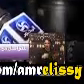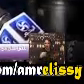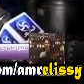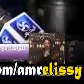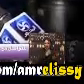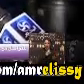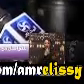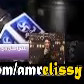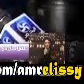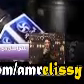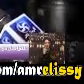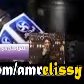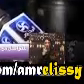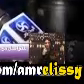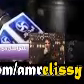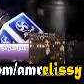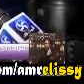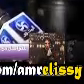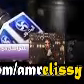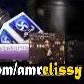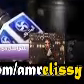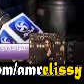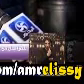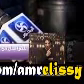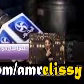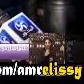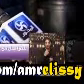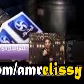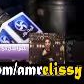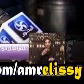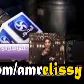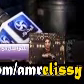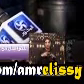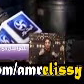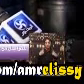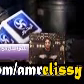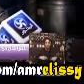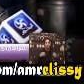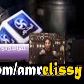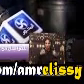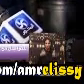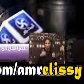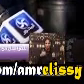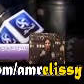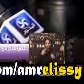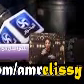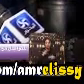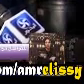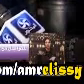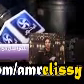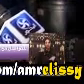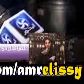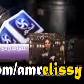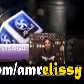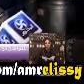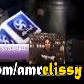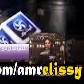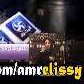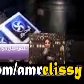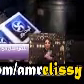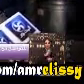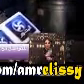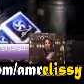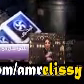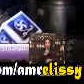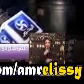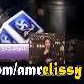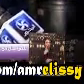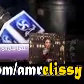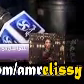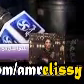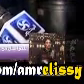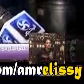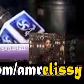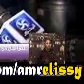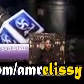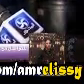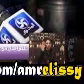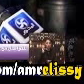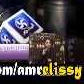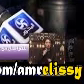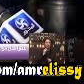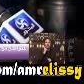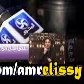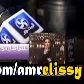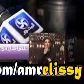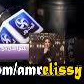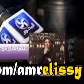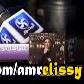جيت لجلطة في 2001 وشفيت منها، وجالي منها سكر،